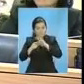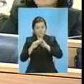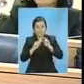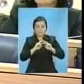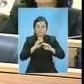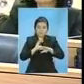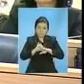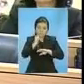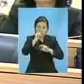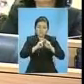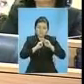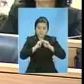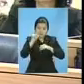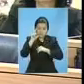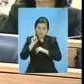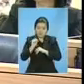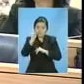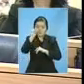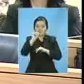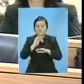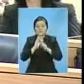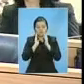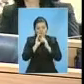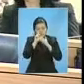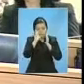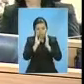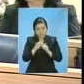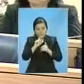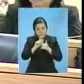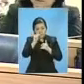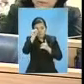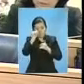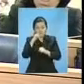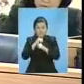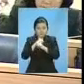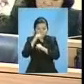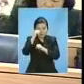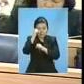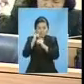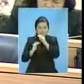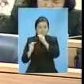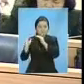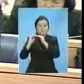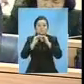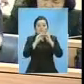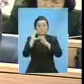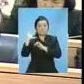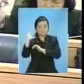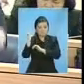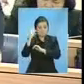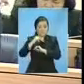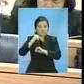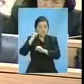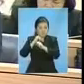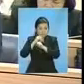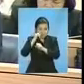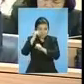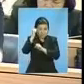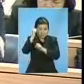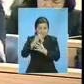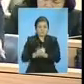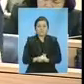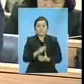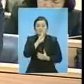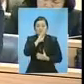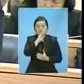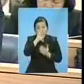ไปเป็นคนเก่งคนดีคนมีความสามารถของโลกนี้ได้เหมือนกันหากเมื่อประเทศไทย